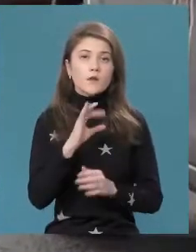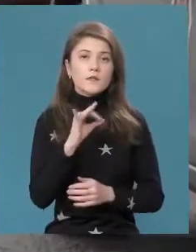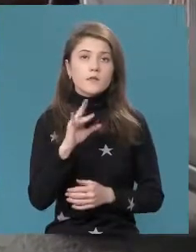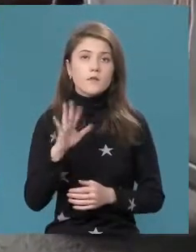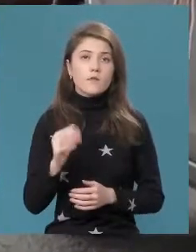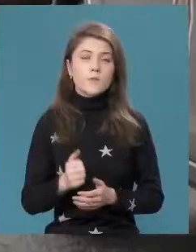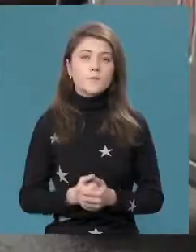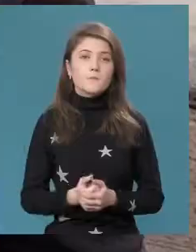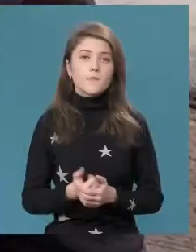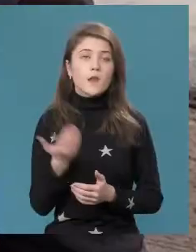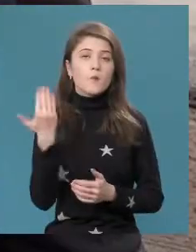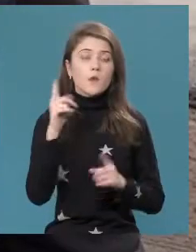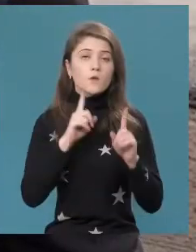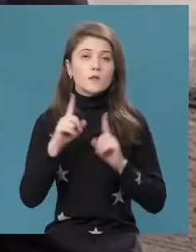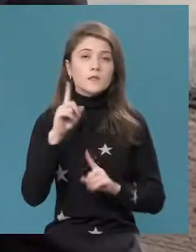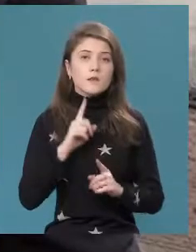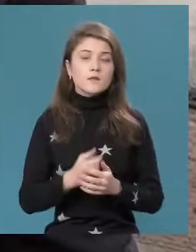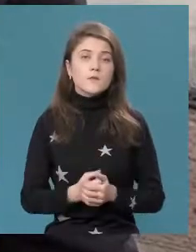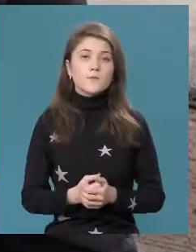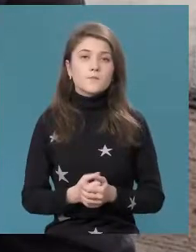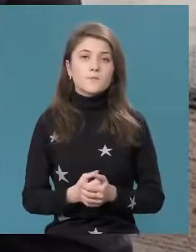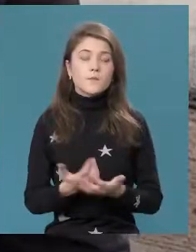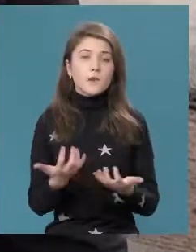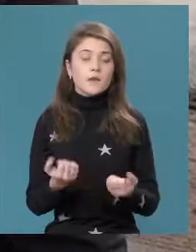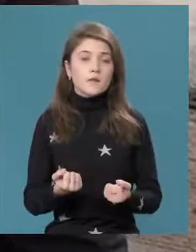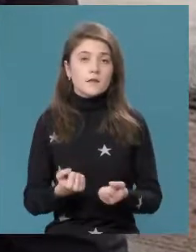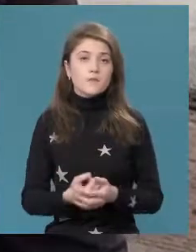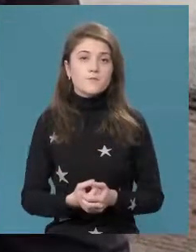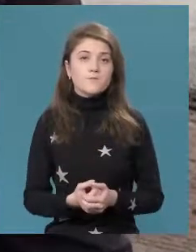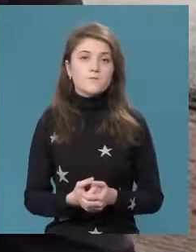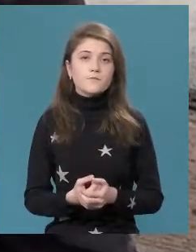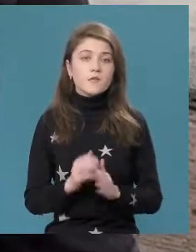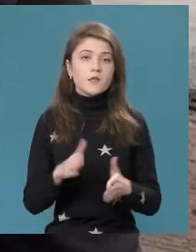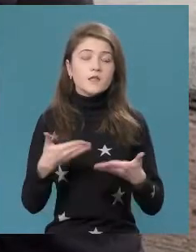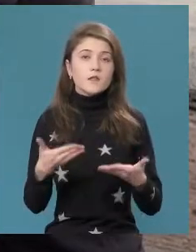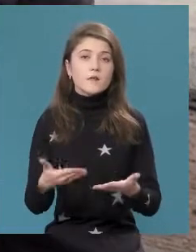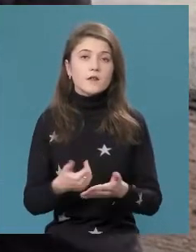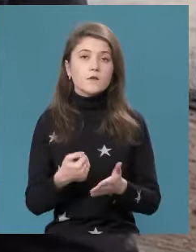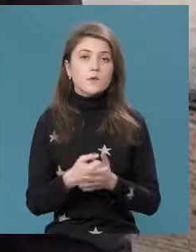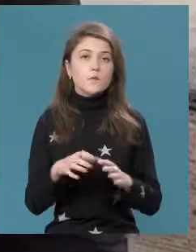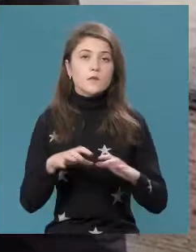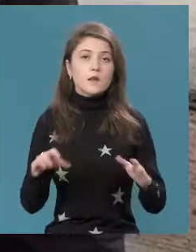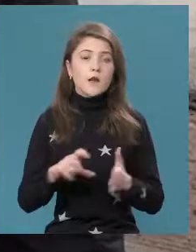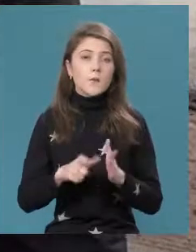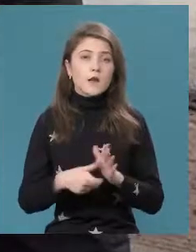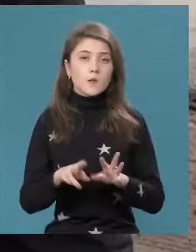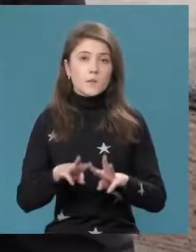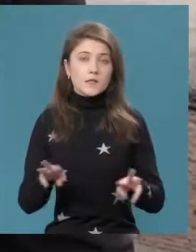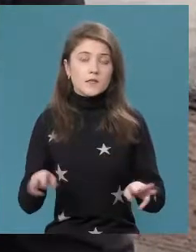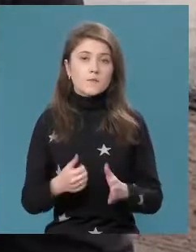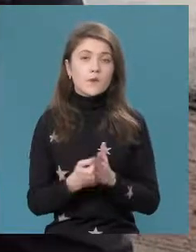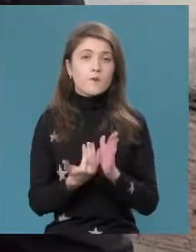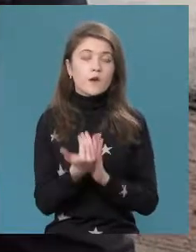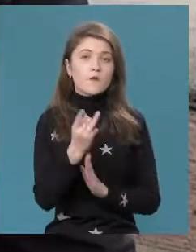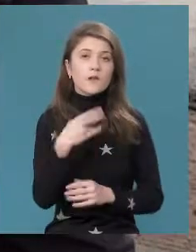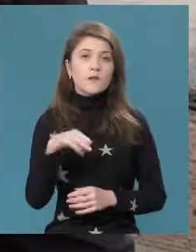сесії районної ради, це одностайно районна рада прийняла звернення до президента, Кабінету міністрів, до Верховної Ради